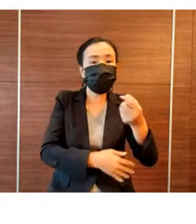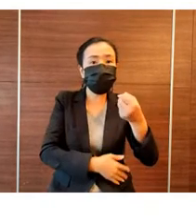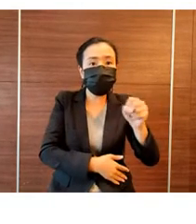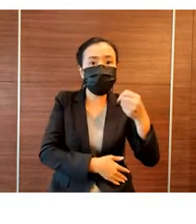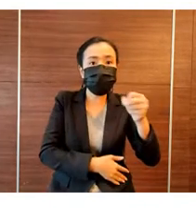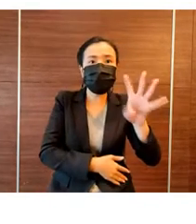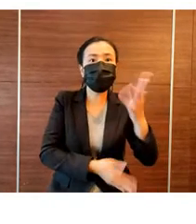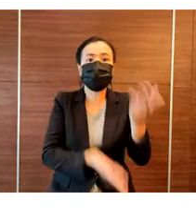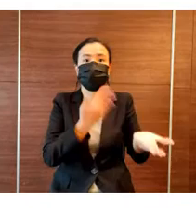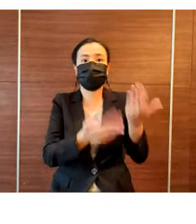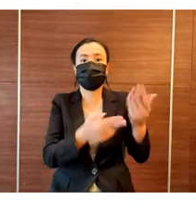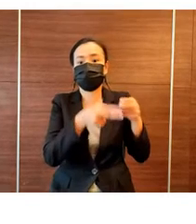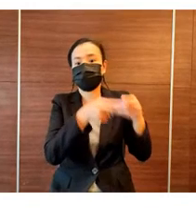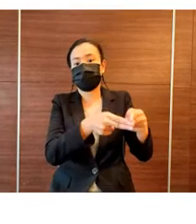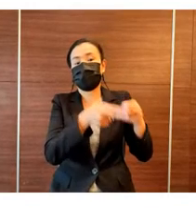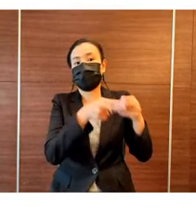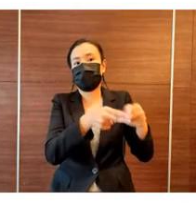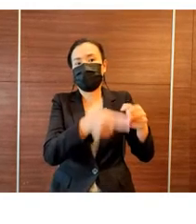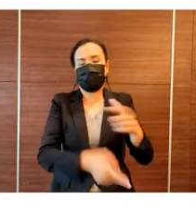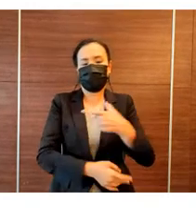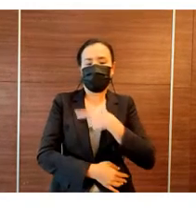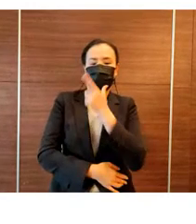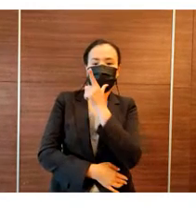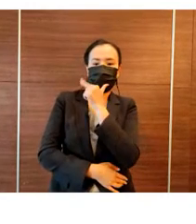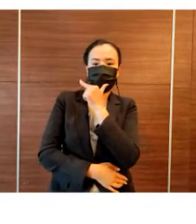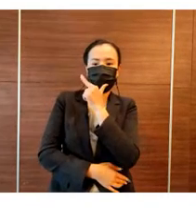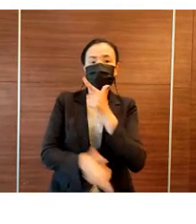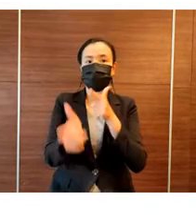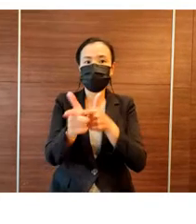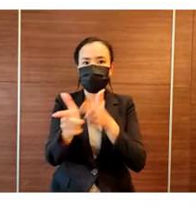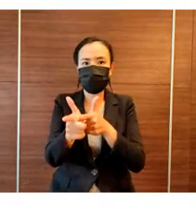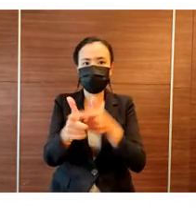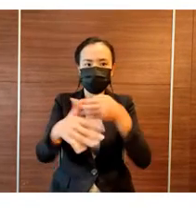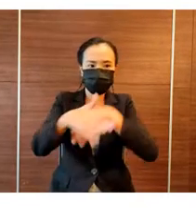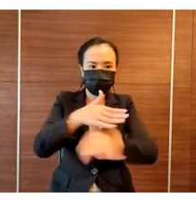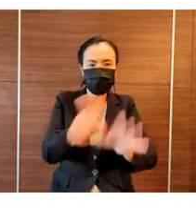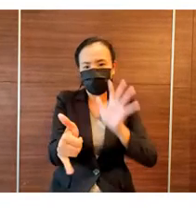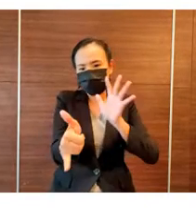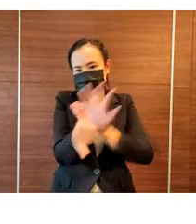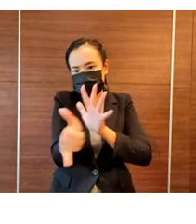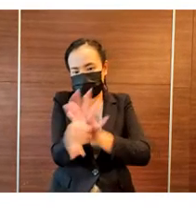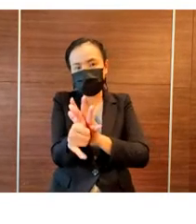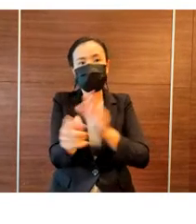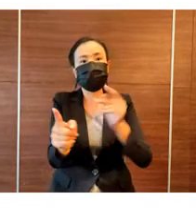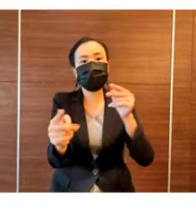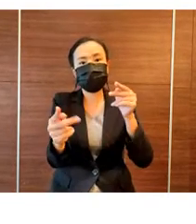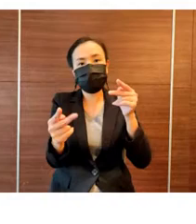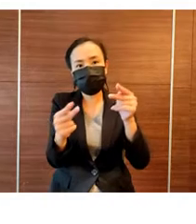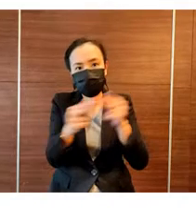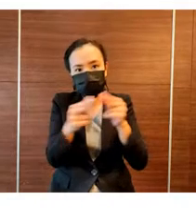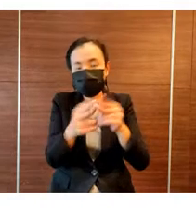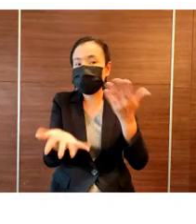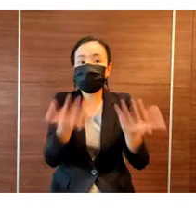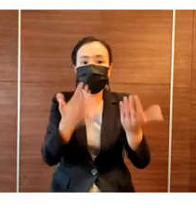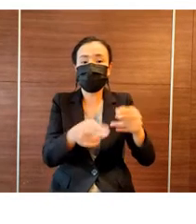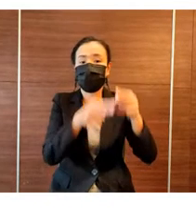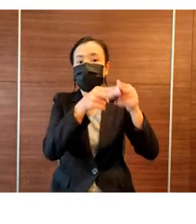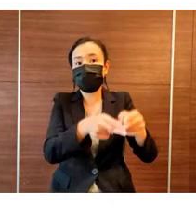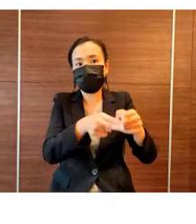นะครับนะเพราะมันอยากจะโง่นะไปมีเพศสัมพันธ์กับคนอื่นนะครับนะอันนี้ก็คือเสร็จไปนะครับนะ